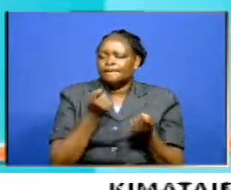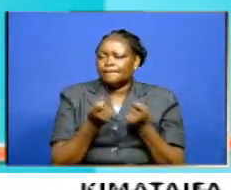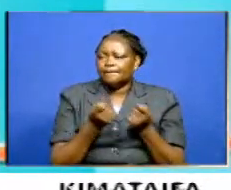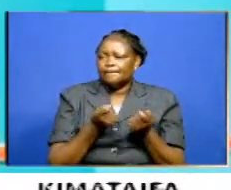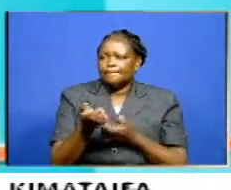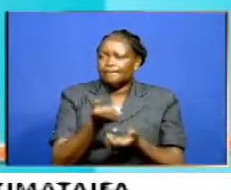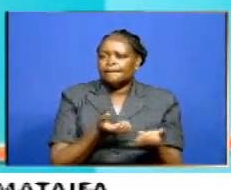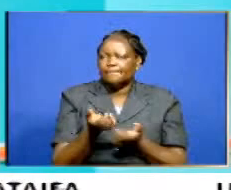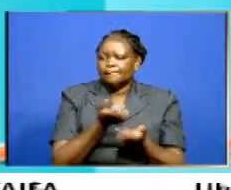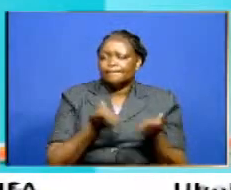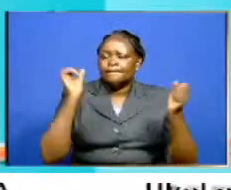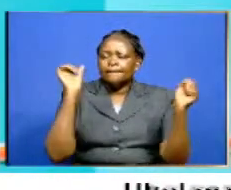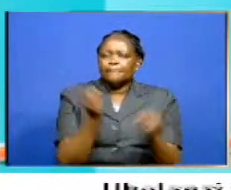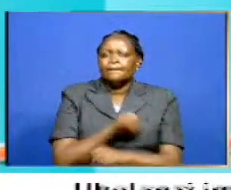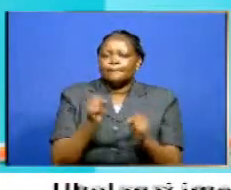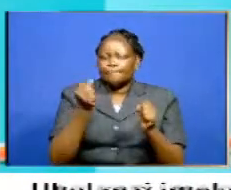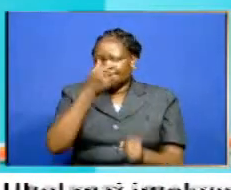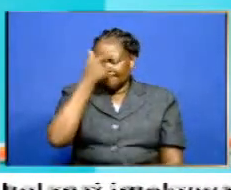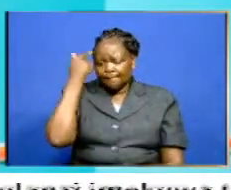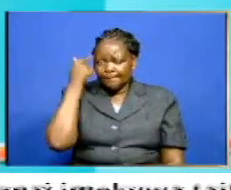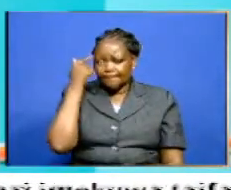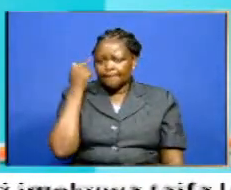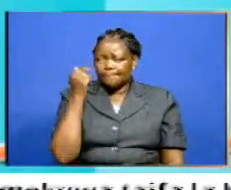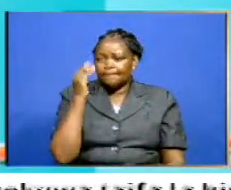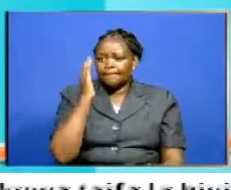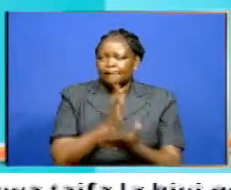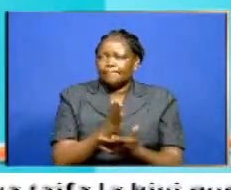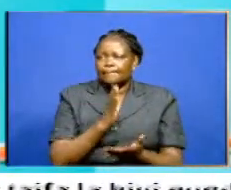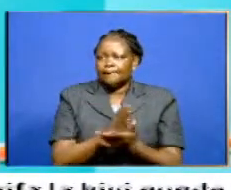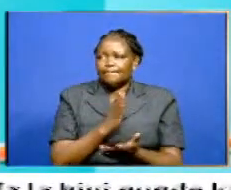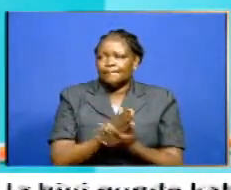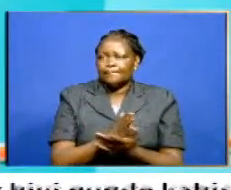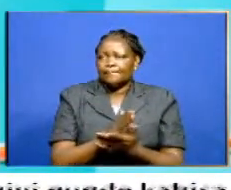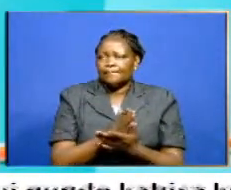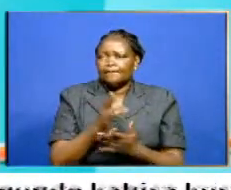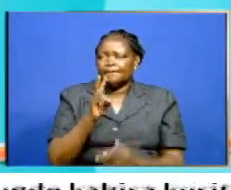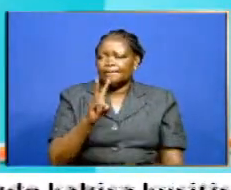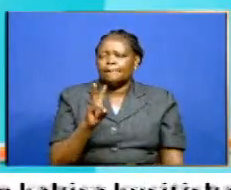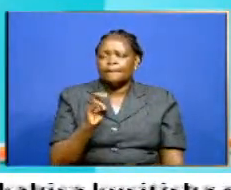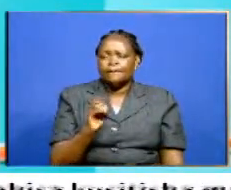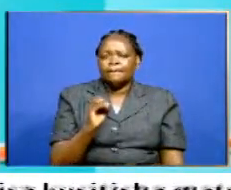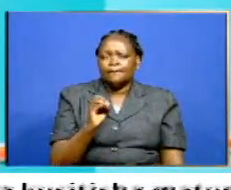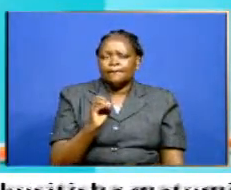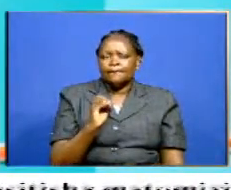kiuchumi halitawezekana, kwa sababu unaona kwamba ukiona katika